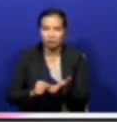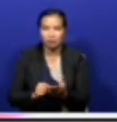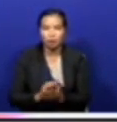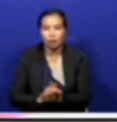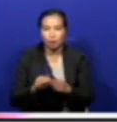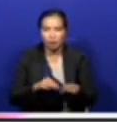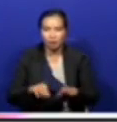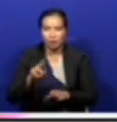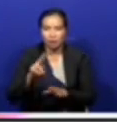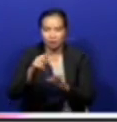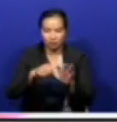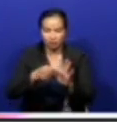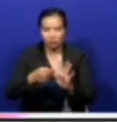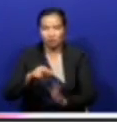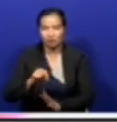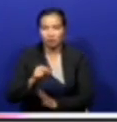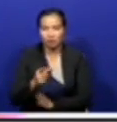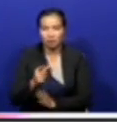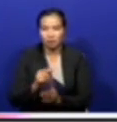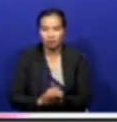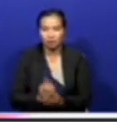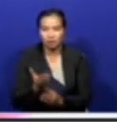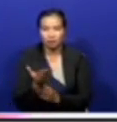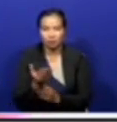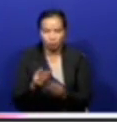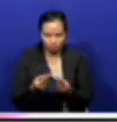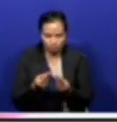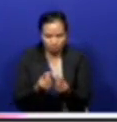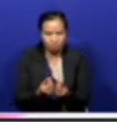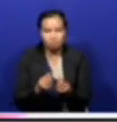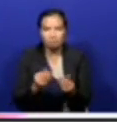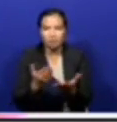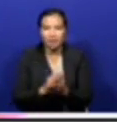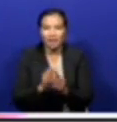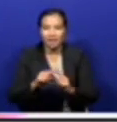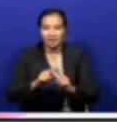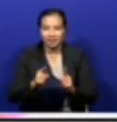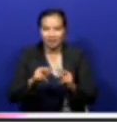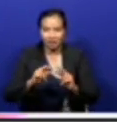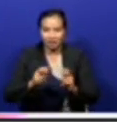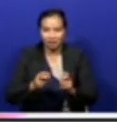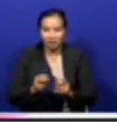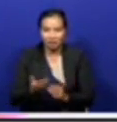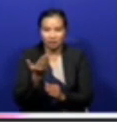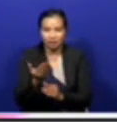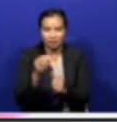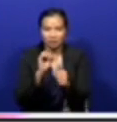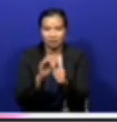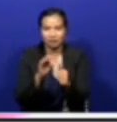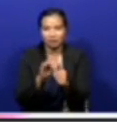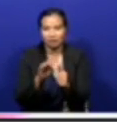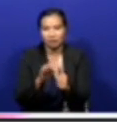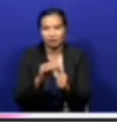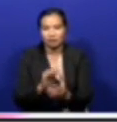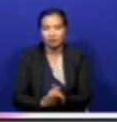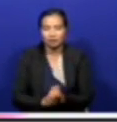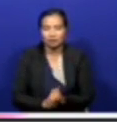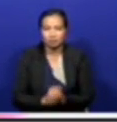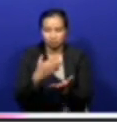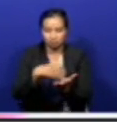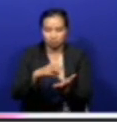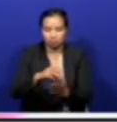พระราชบัญญัติเข้ามาเนี่ยผมขออนุญาตไม่ลงรายละเอียดแต่ประเด็นหนึ่งที่ผมขออนุญาตที่จะกราบเรียนท่านประธ